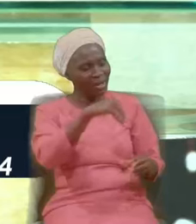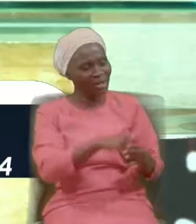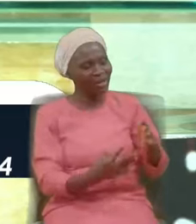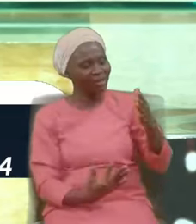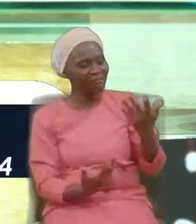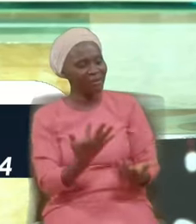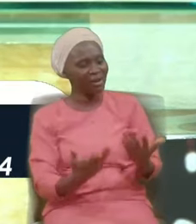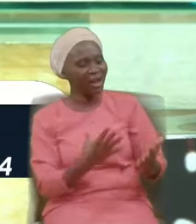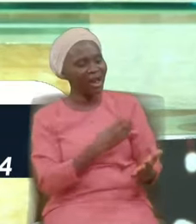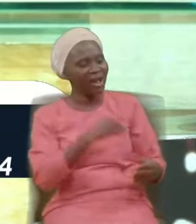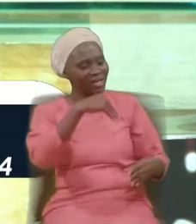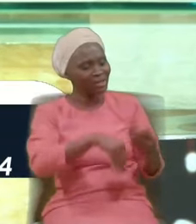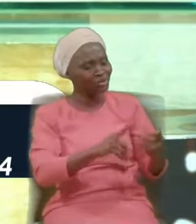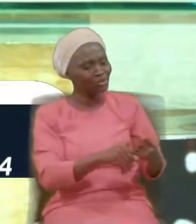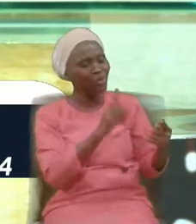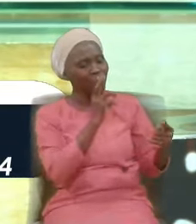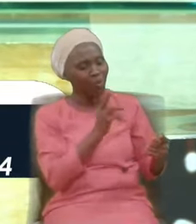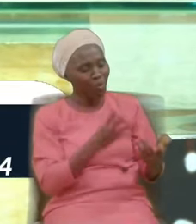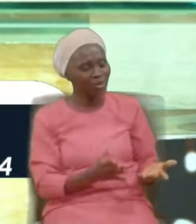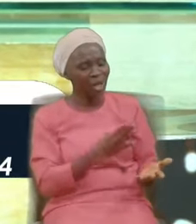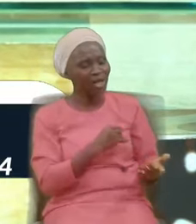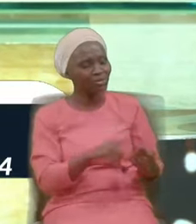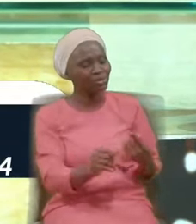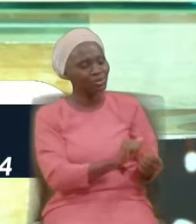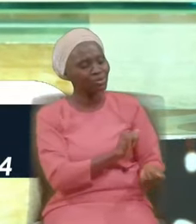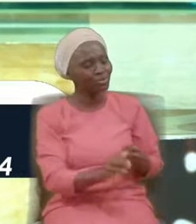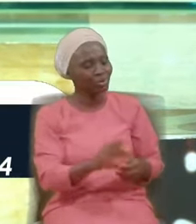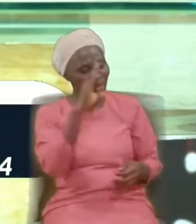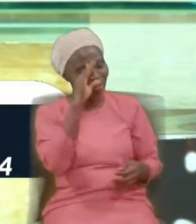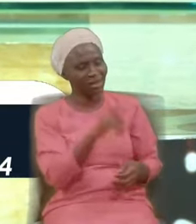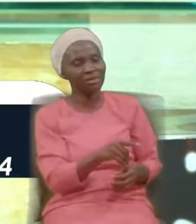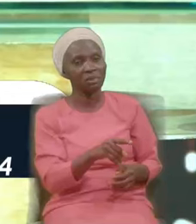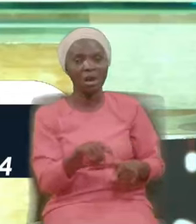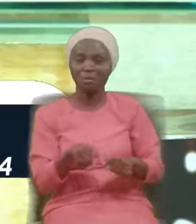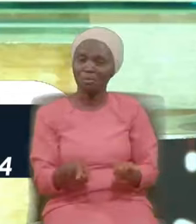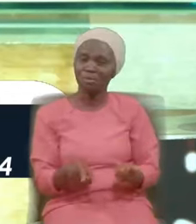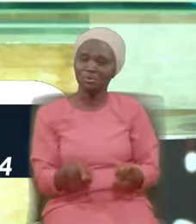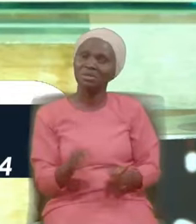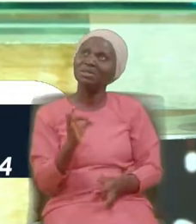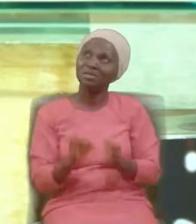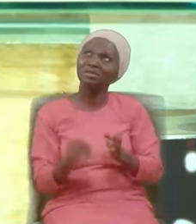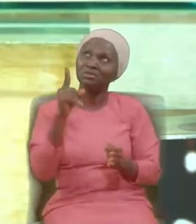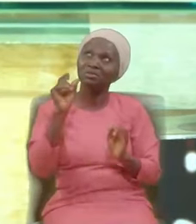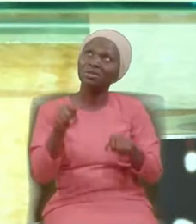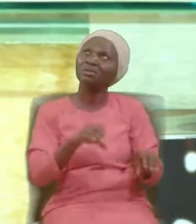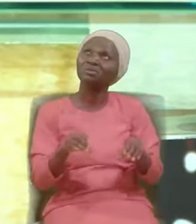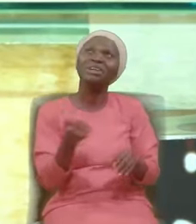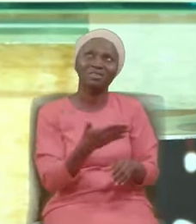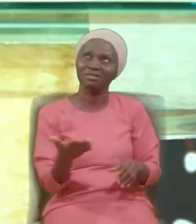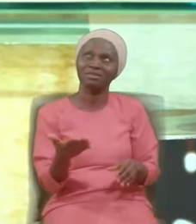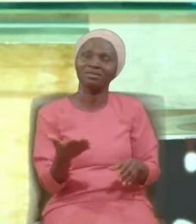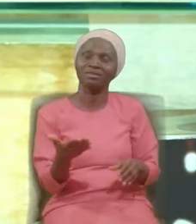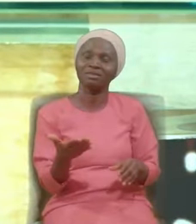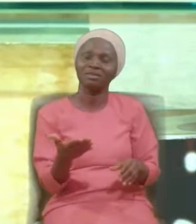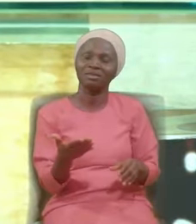l'eau pour le faire périr. Mais si tu peux